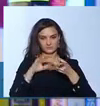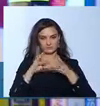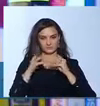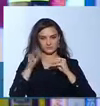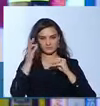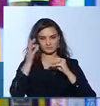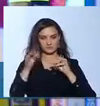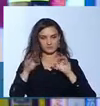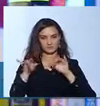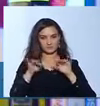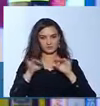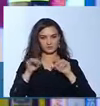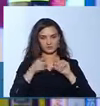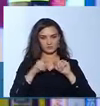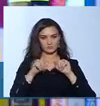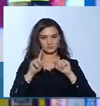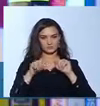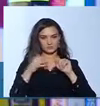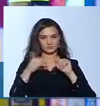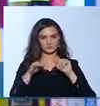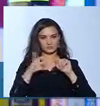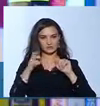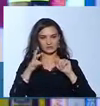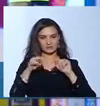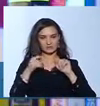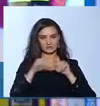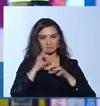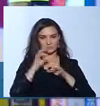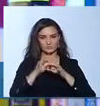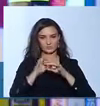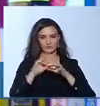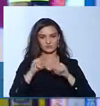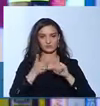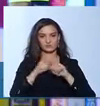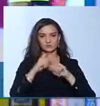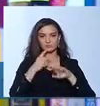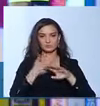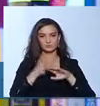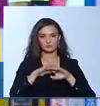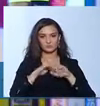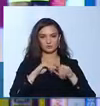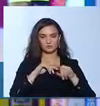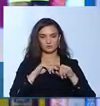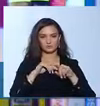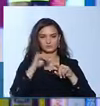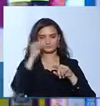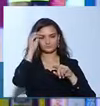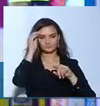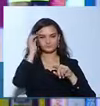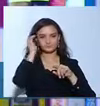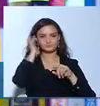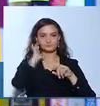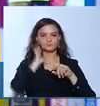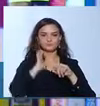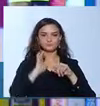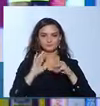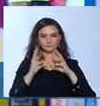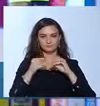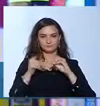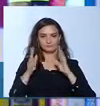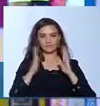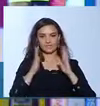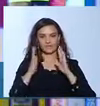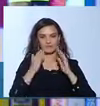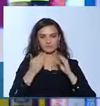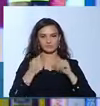თმის ფუნქციონირებაზე 150 გენია პასუხისმგებელი და საკმაოდ რთული მექანიზმია, რომელიც ასე ვთქვათ,